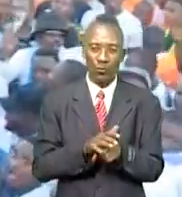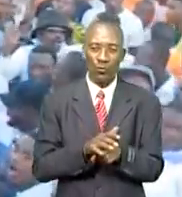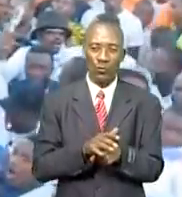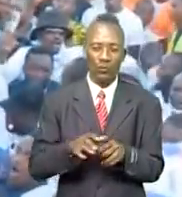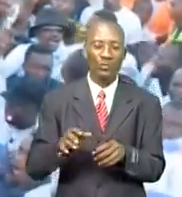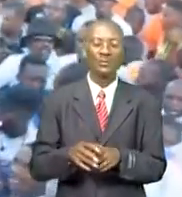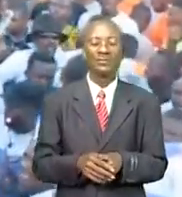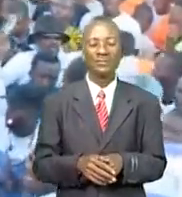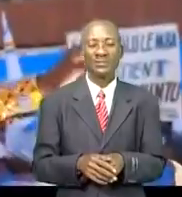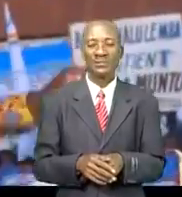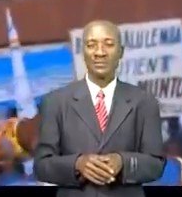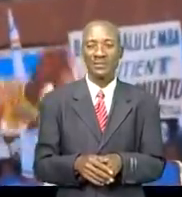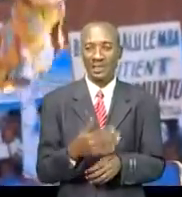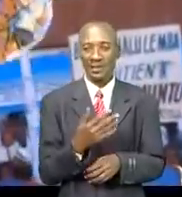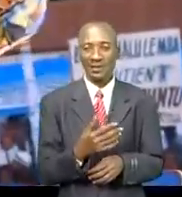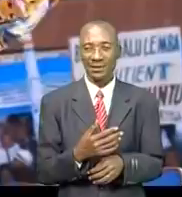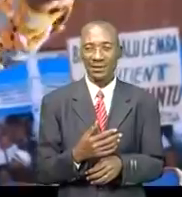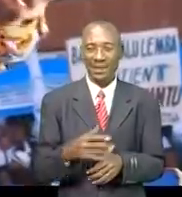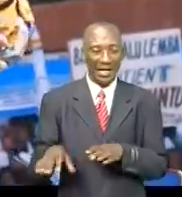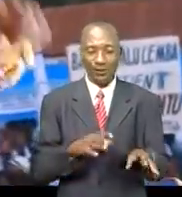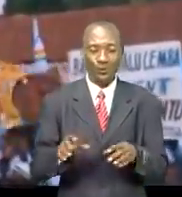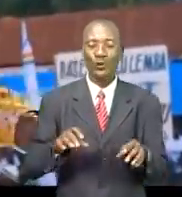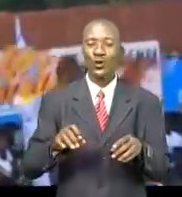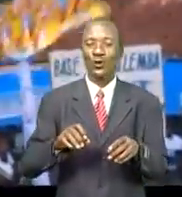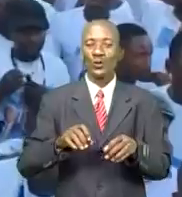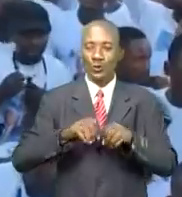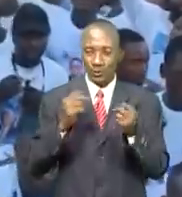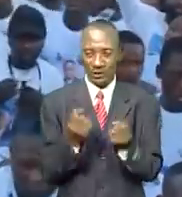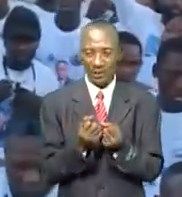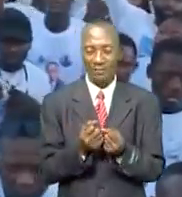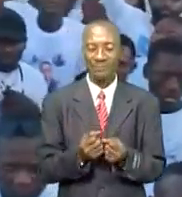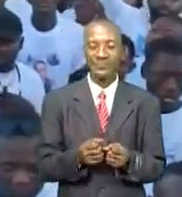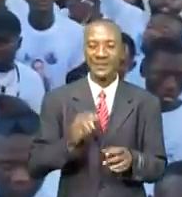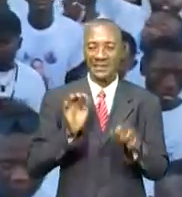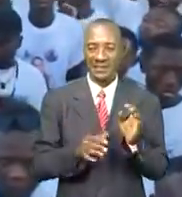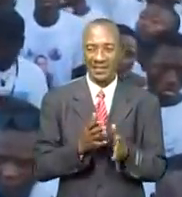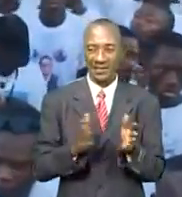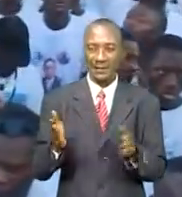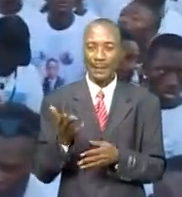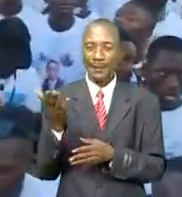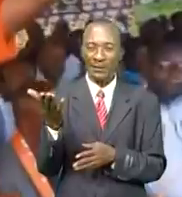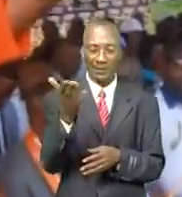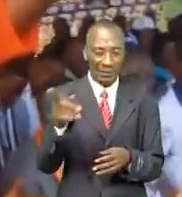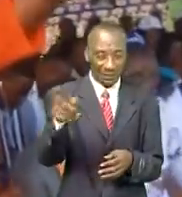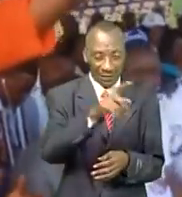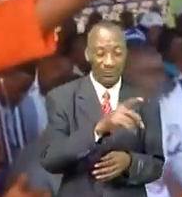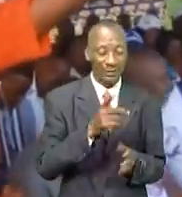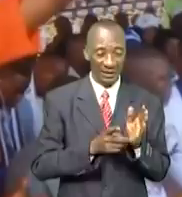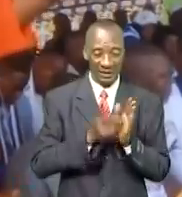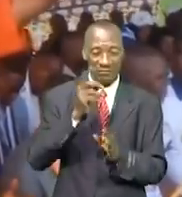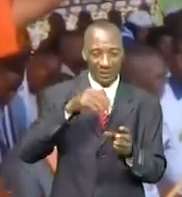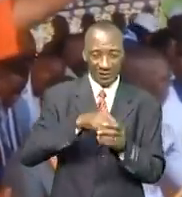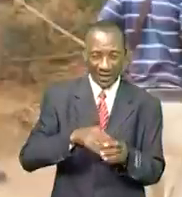le secrétaire général de l'UDPS appelait aussi la population à s'impliquer dans le développement de leurs milieux respectifs. C'est le cas ici à